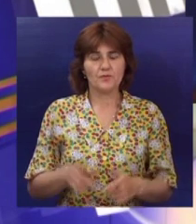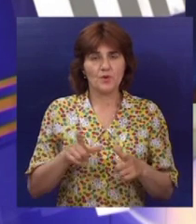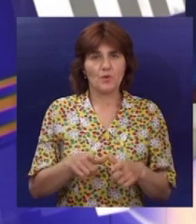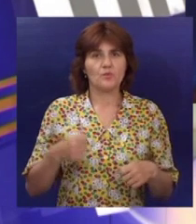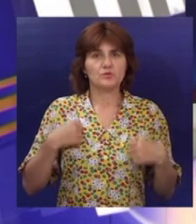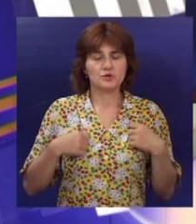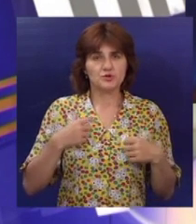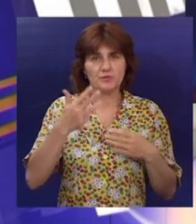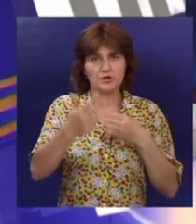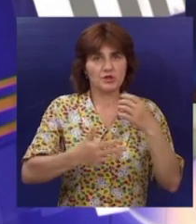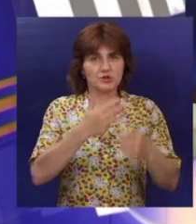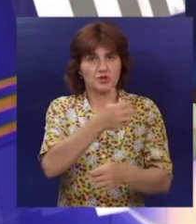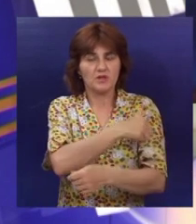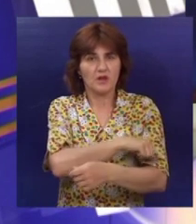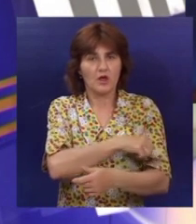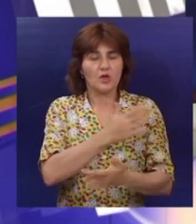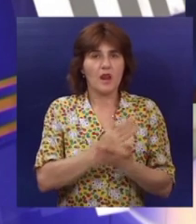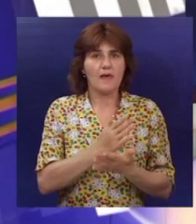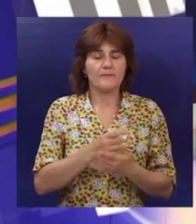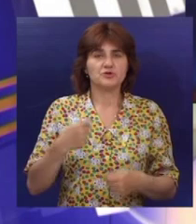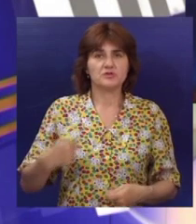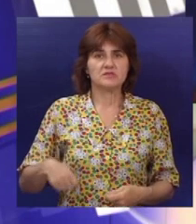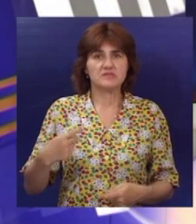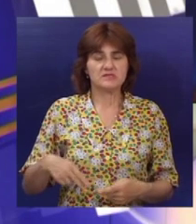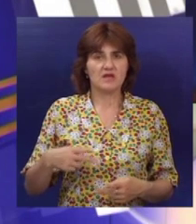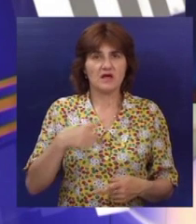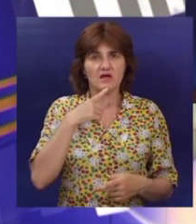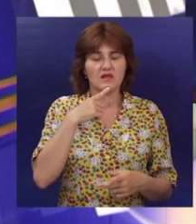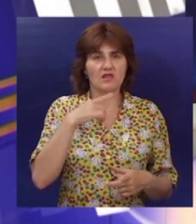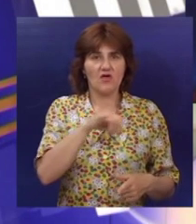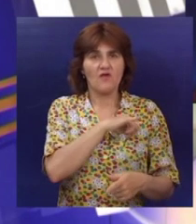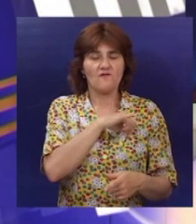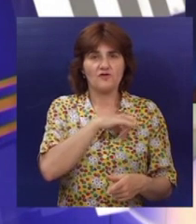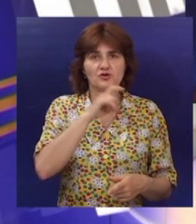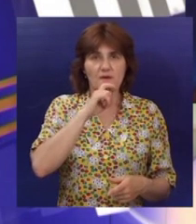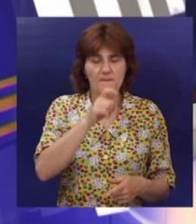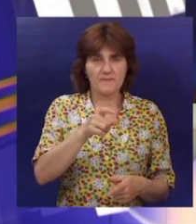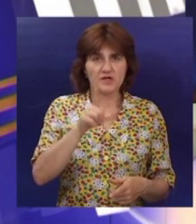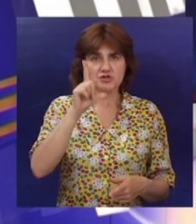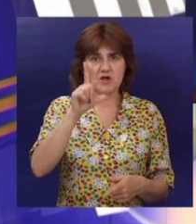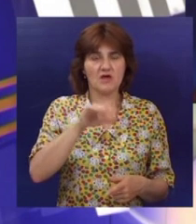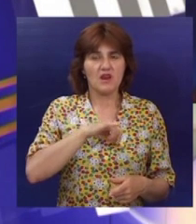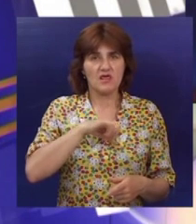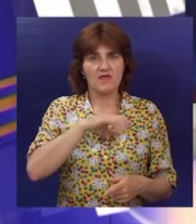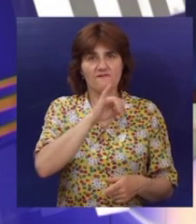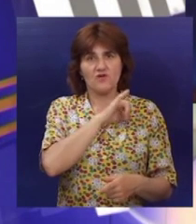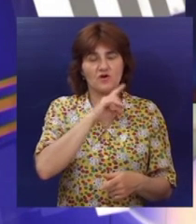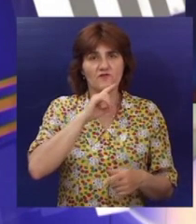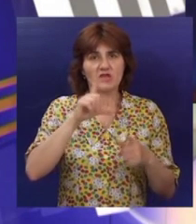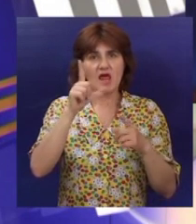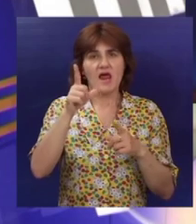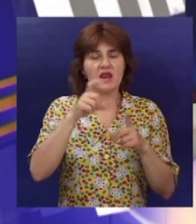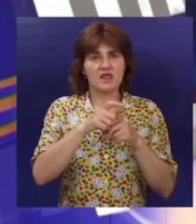Vlast u Subotici u naredne 4 godine činit će koalicija oko Demokratske stranke, Savez vojvođanskih Mađara, Liga socijaldemokrata